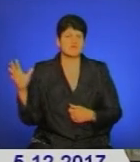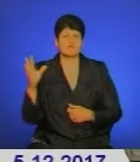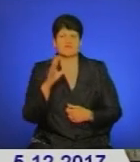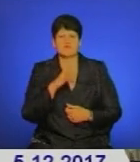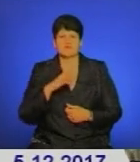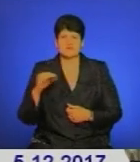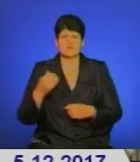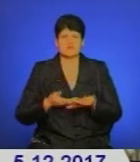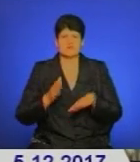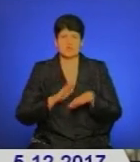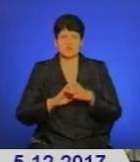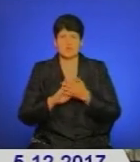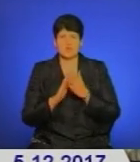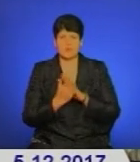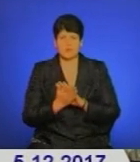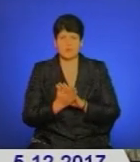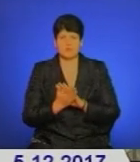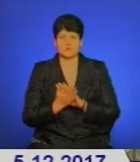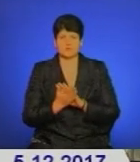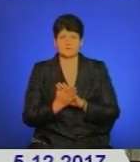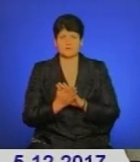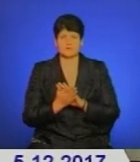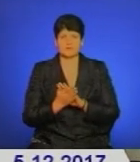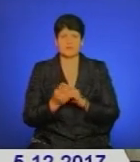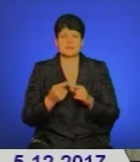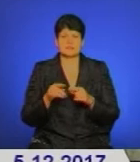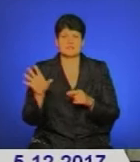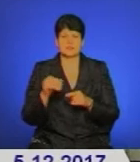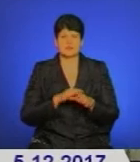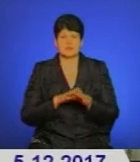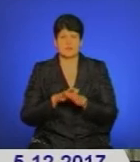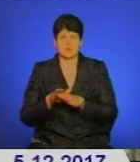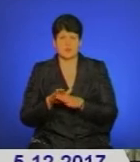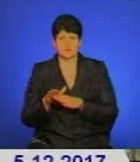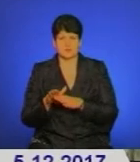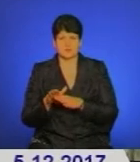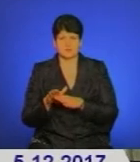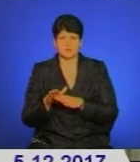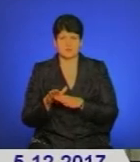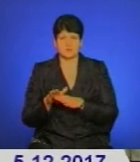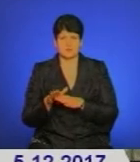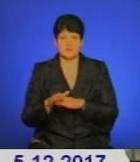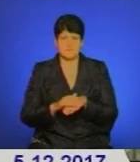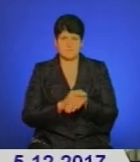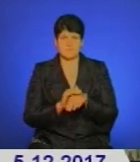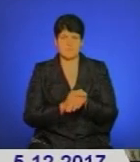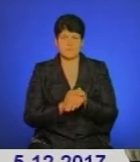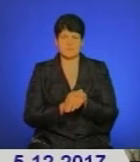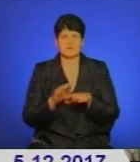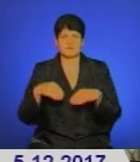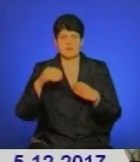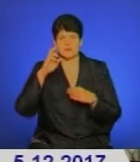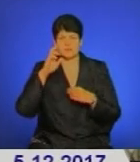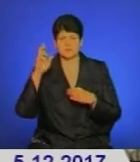в таких тяжких умовах це все виконують, витягують цю роботу. Молодці, і дай Боже